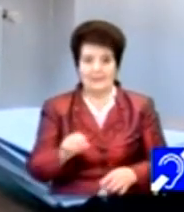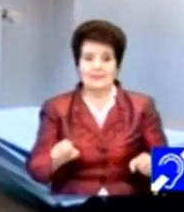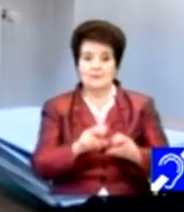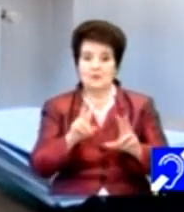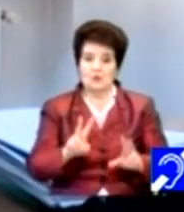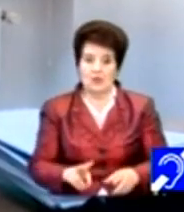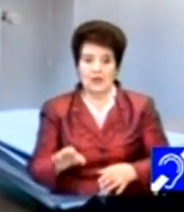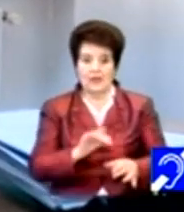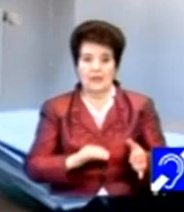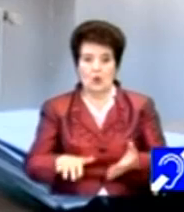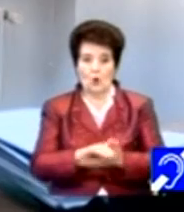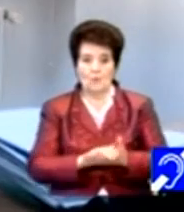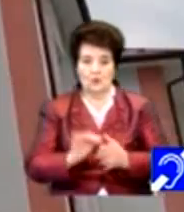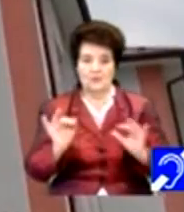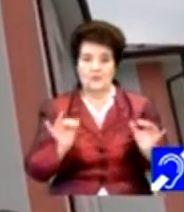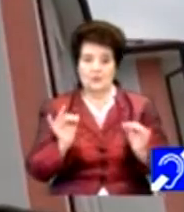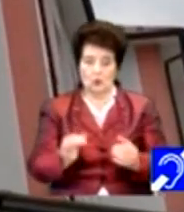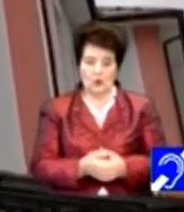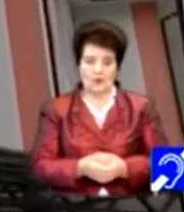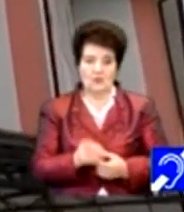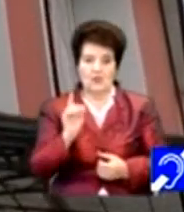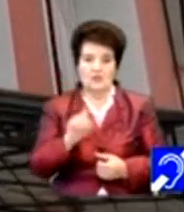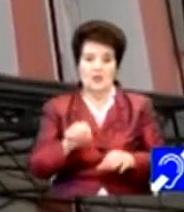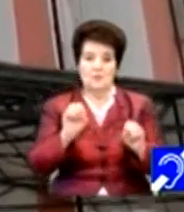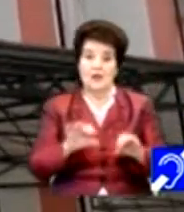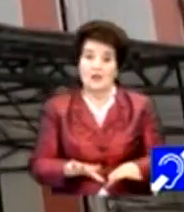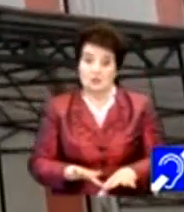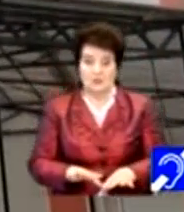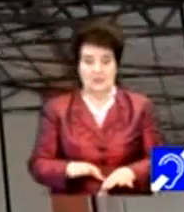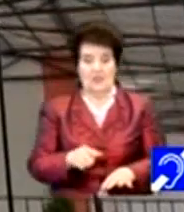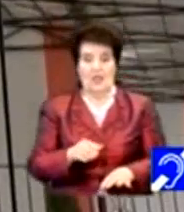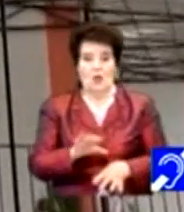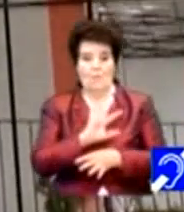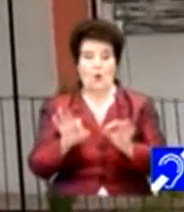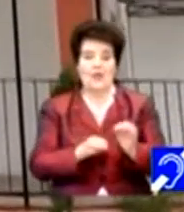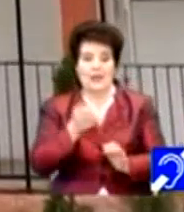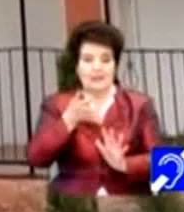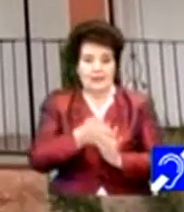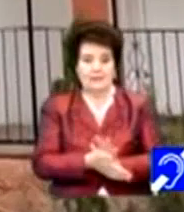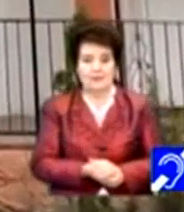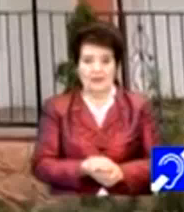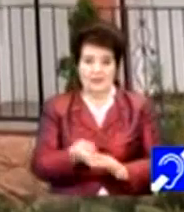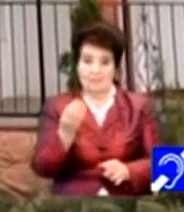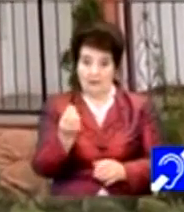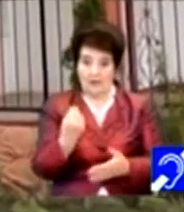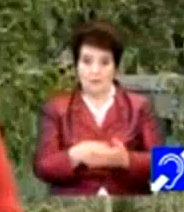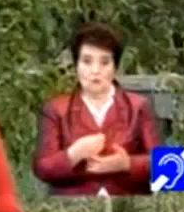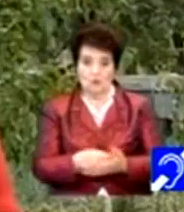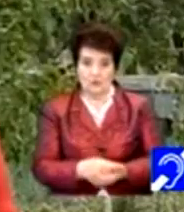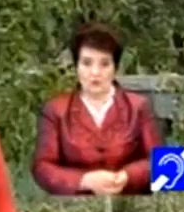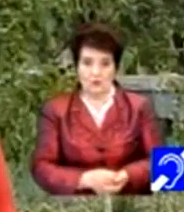în comunitățile istorice. Este cel mai reușit proiect, cel mai transparent. Din banii